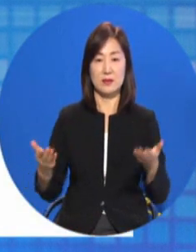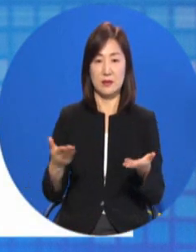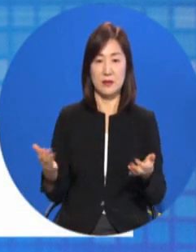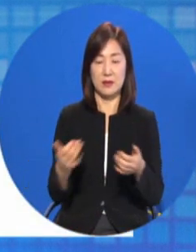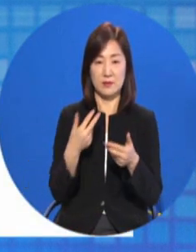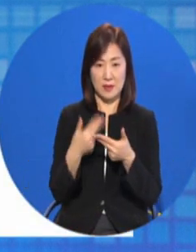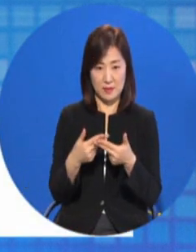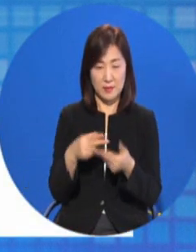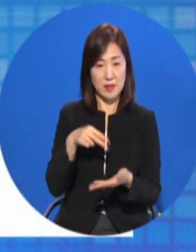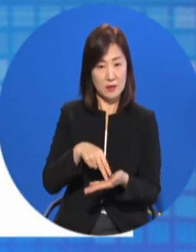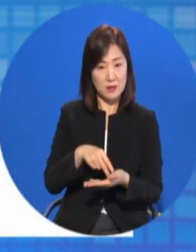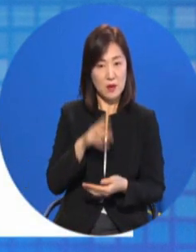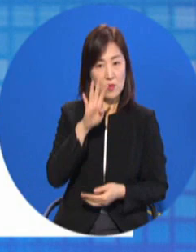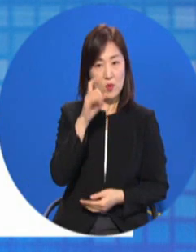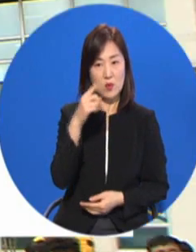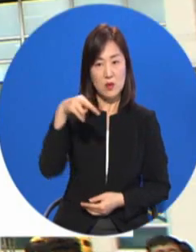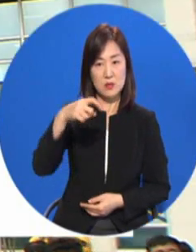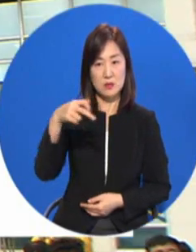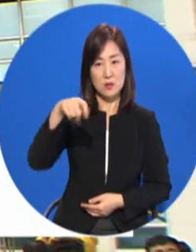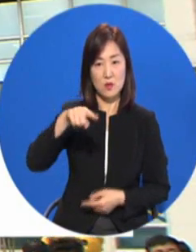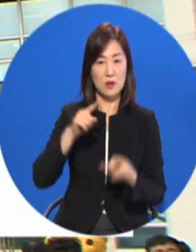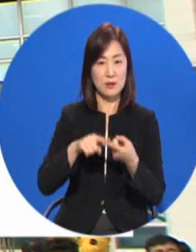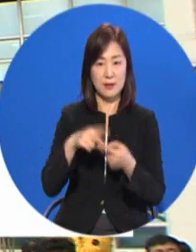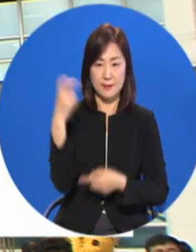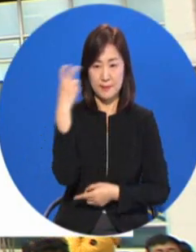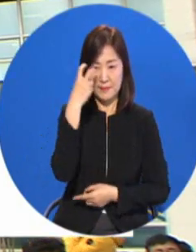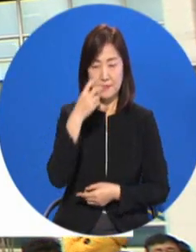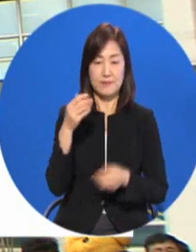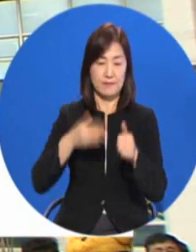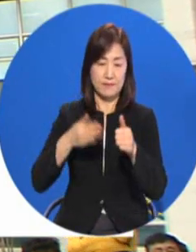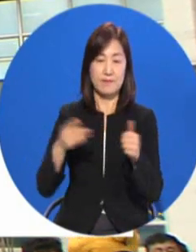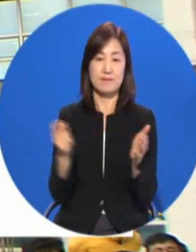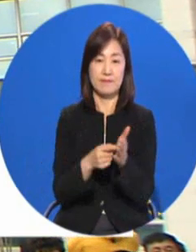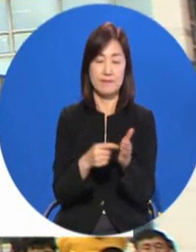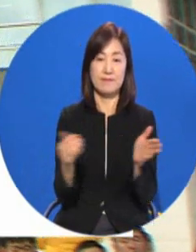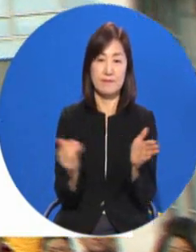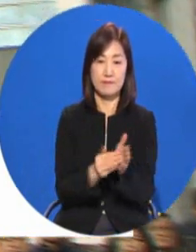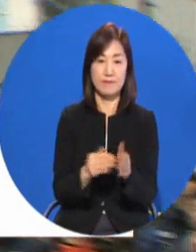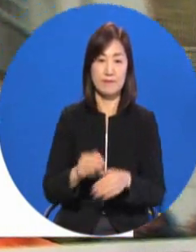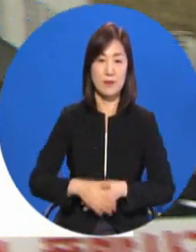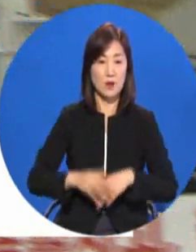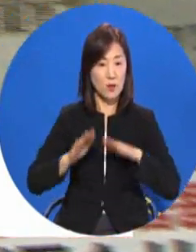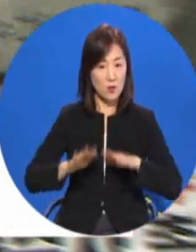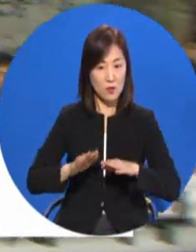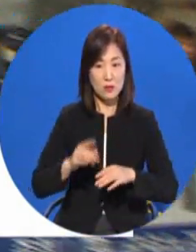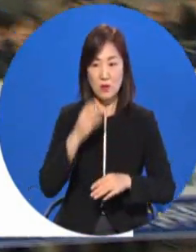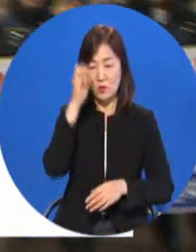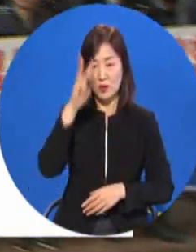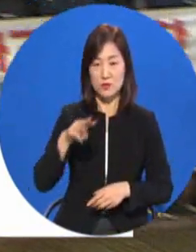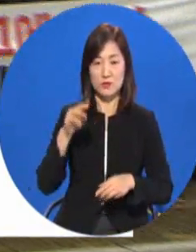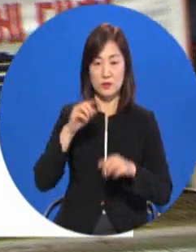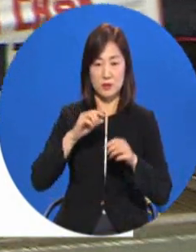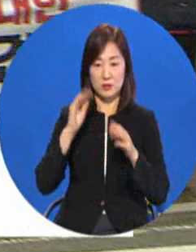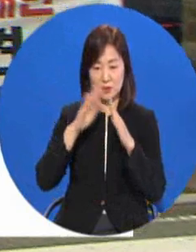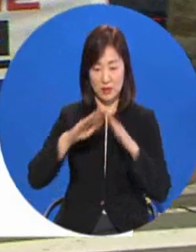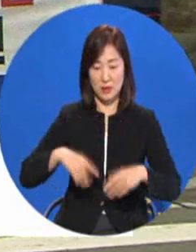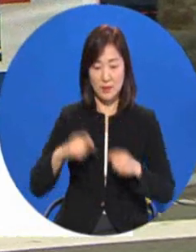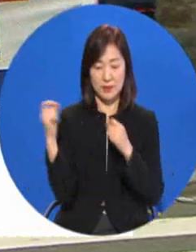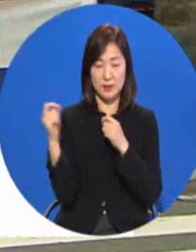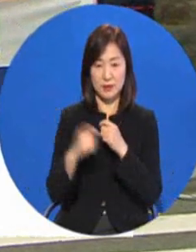포스코에 대한 엄중한 수사를 촉구하고 나섰습니다 민주노총 금속노조 광주전남지부 는 오늘